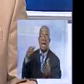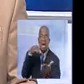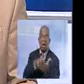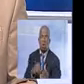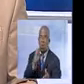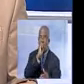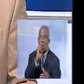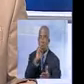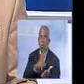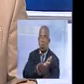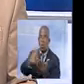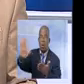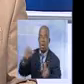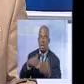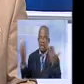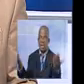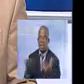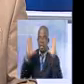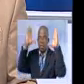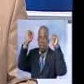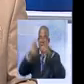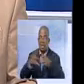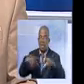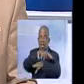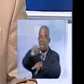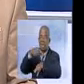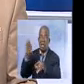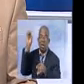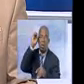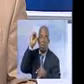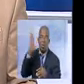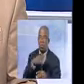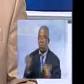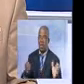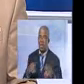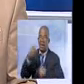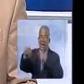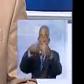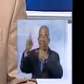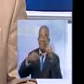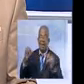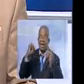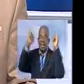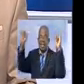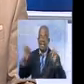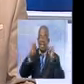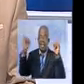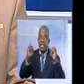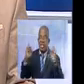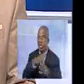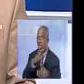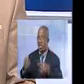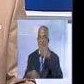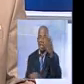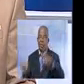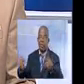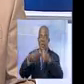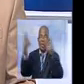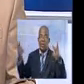la ville d'Abidjan. Le président de la République, Alassane Ouattara, procédera à l'inauguration de la station de traitement